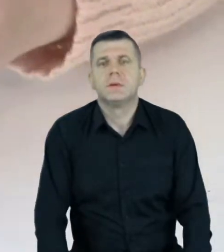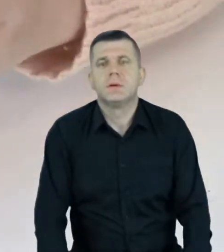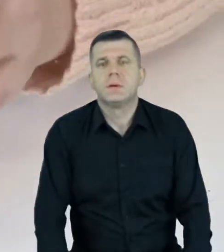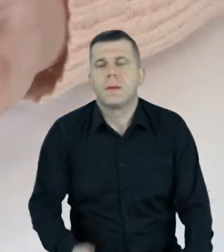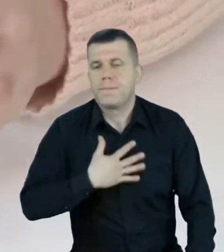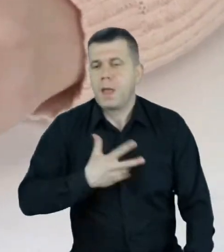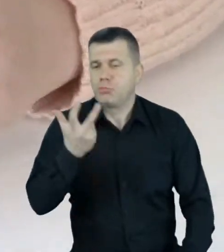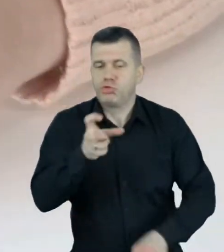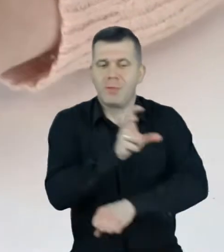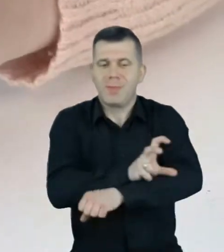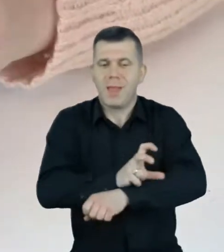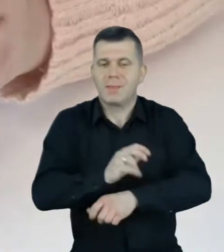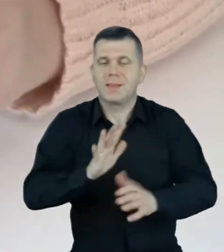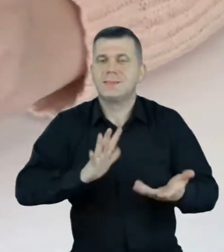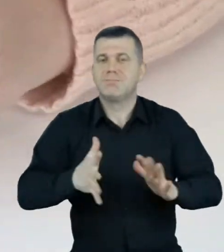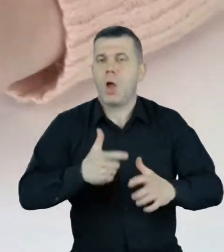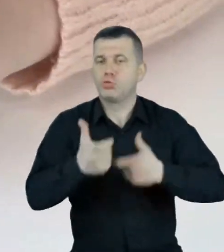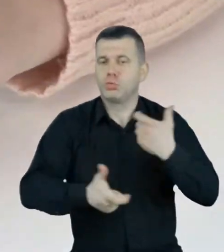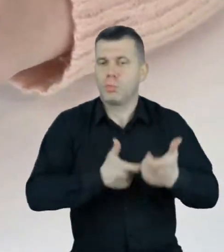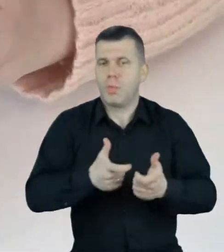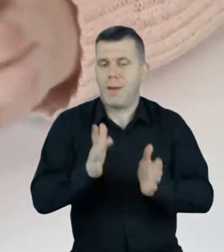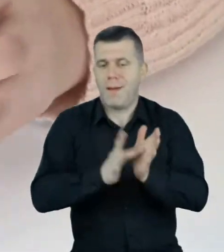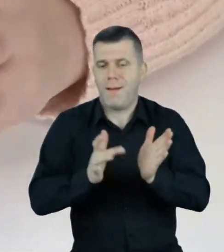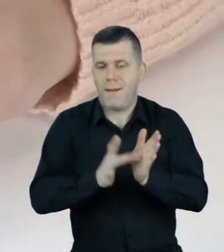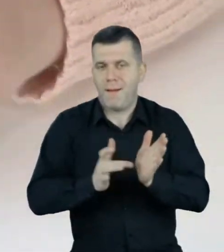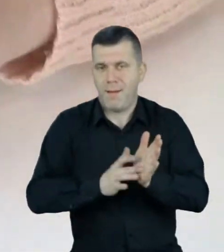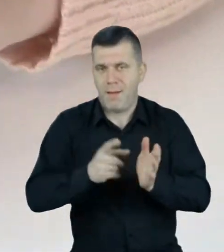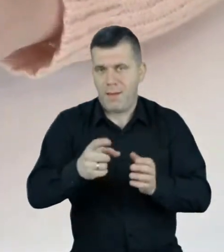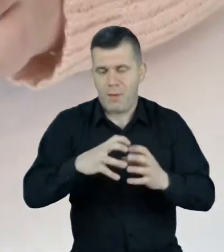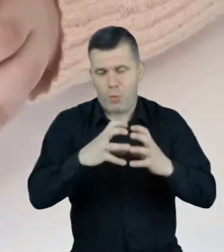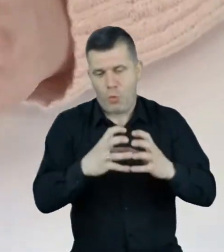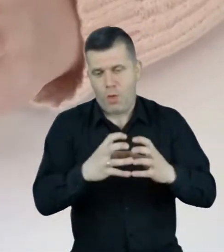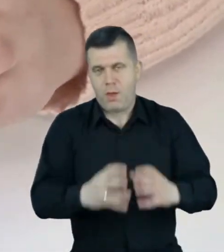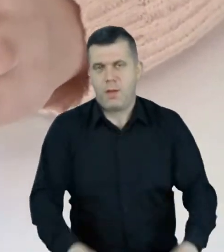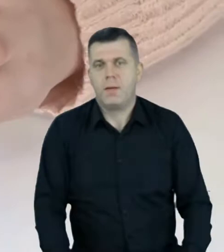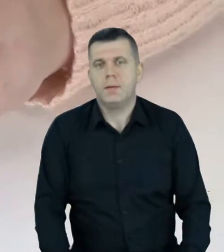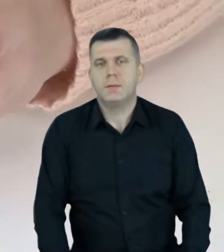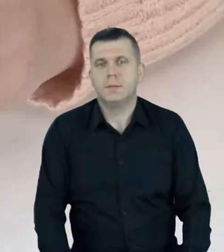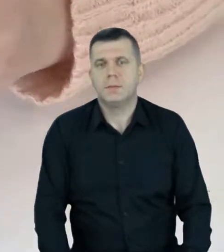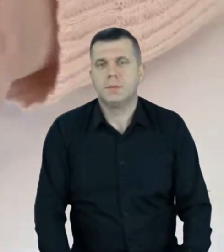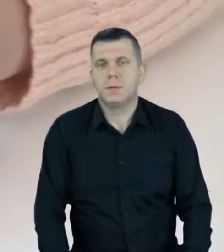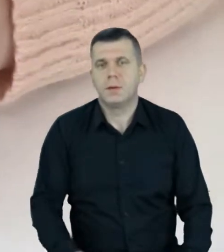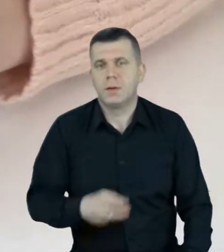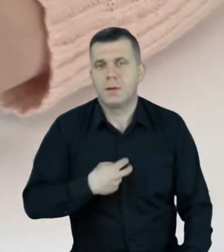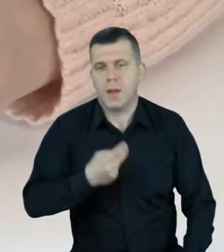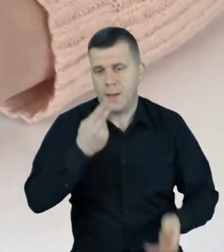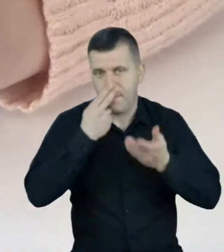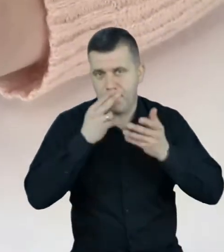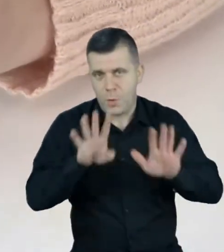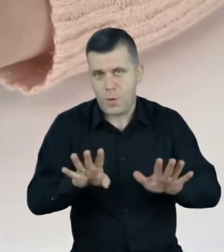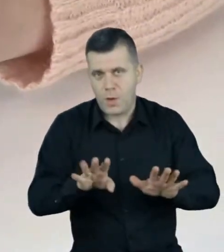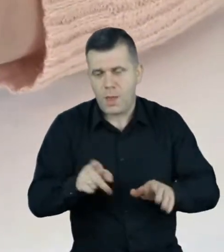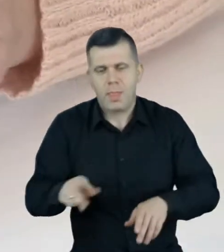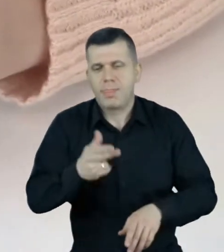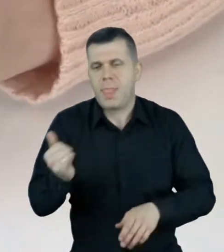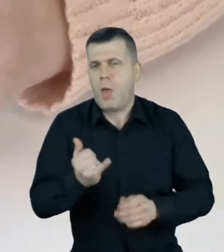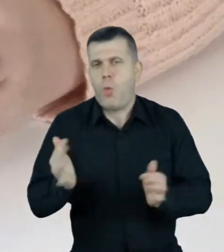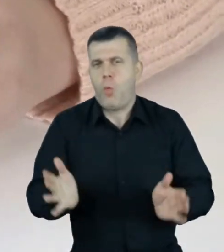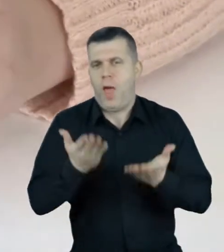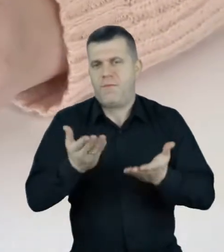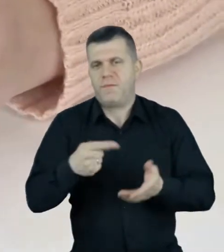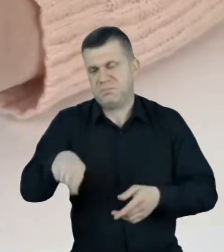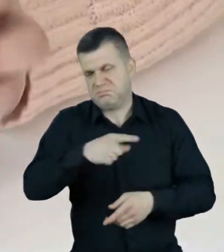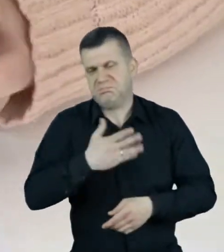są trzy techniki klejenia takiego takiej kuleczki Ja pokażę państwu to